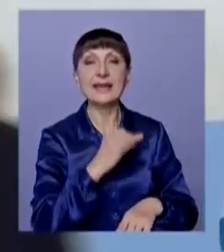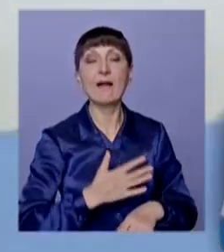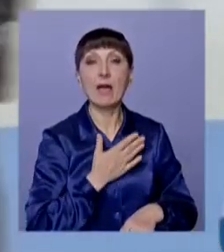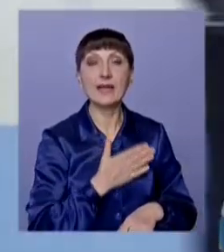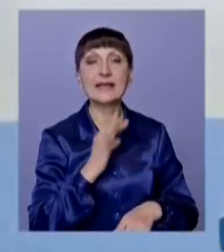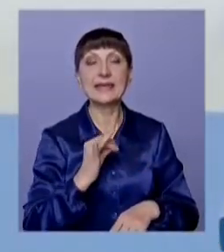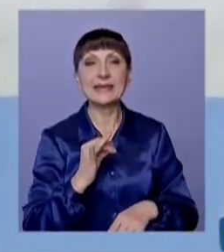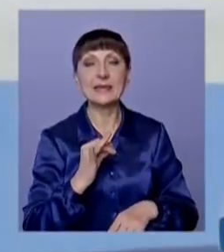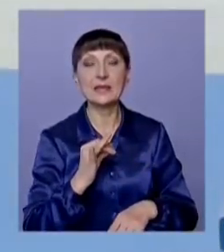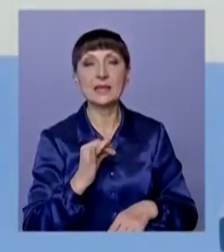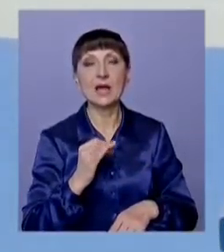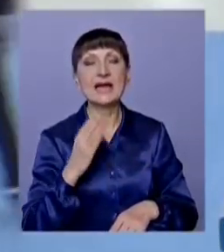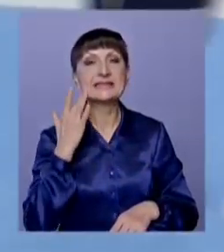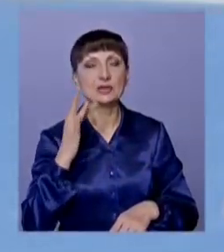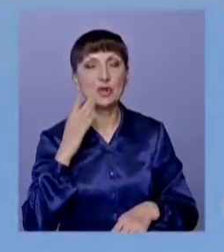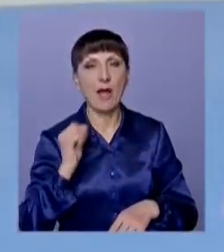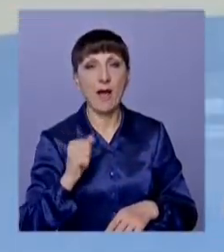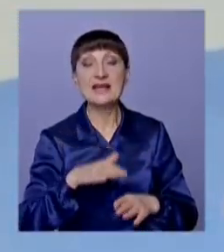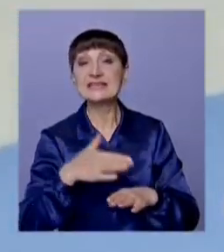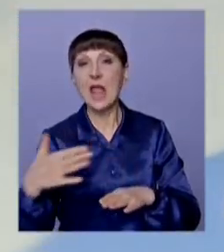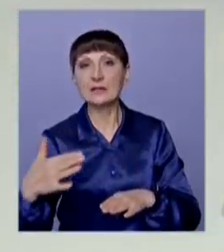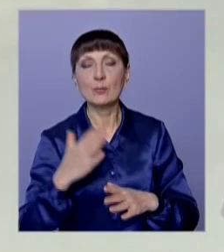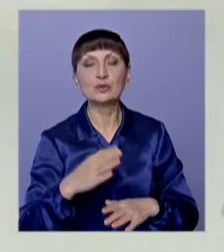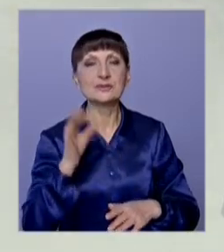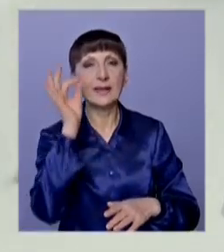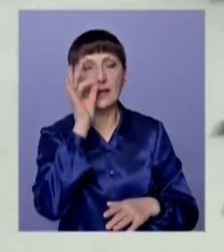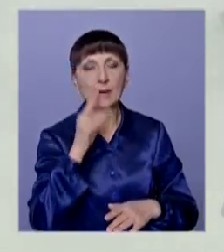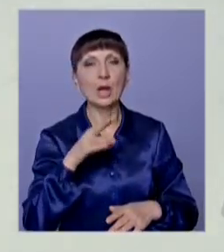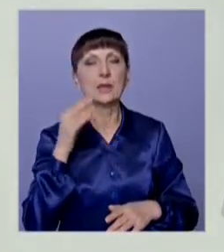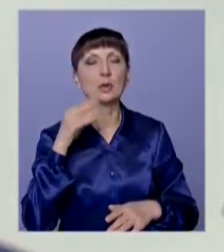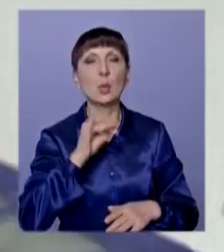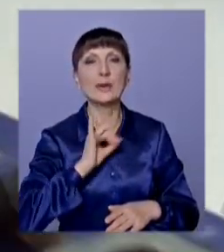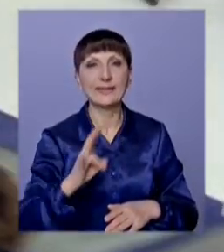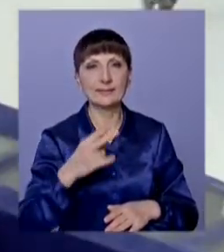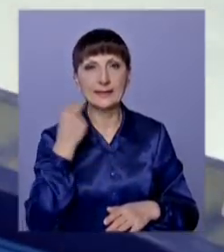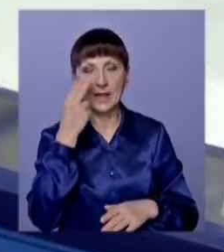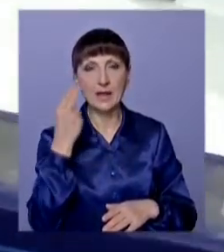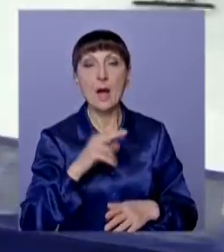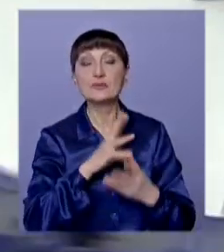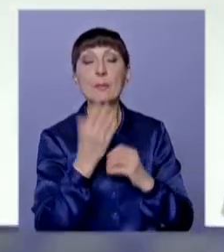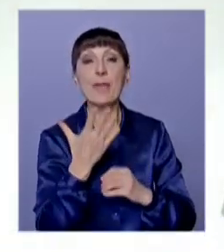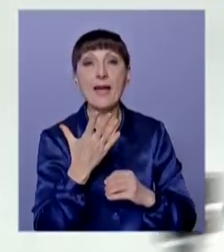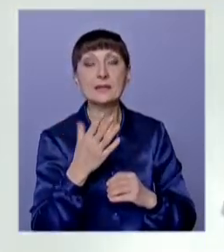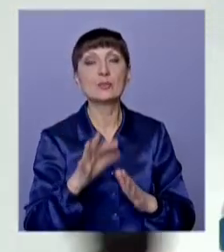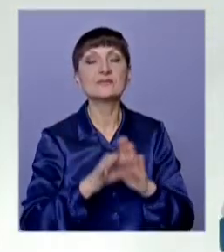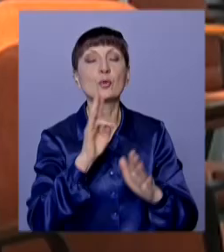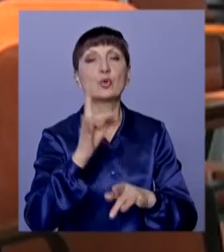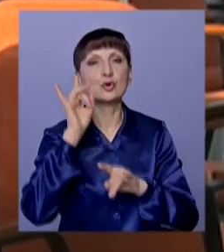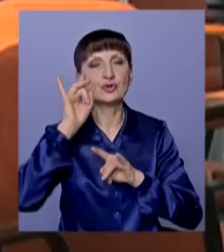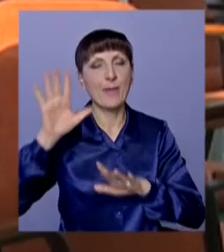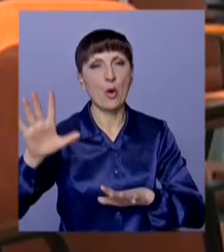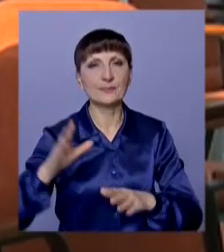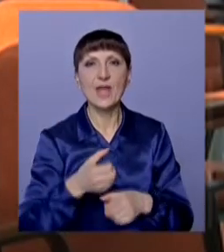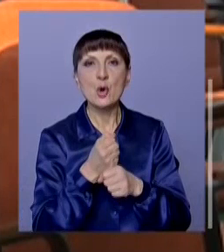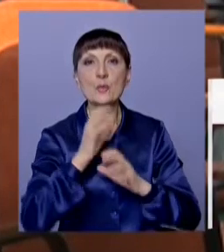и Солт-Лейк-Сити – это США. Следом за ними идут Дрезден и Турин. По результатам 5 этапов выяснят имена чемпионов. В